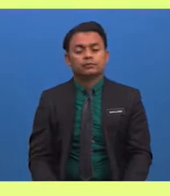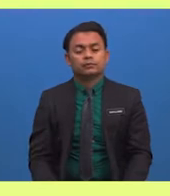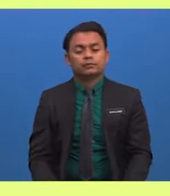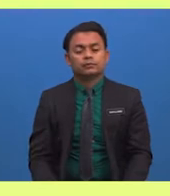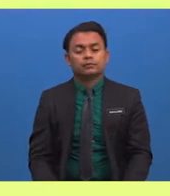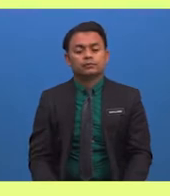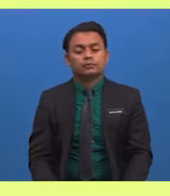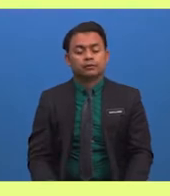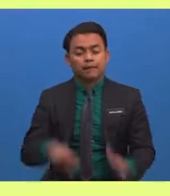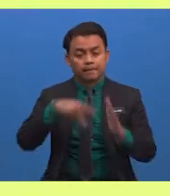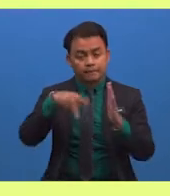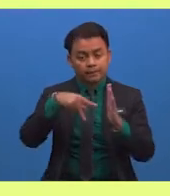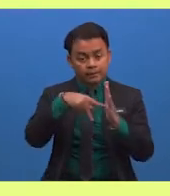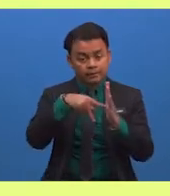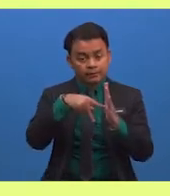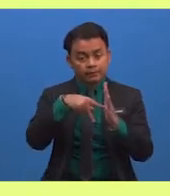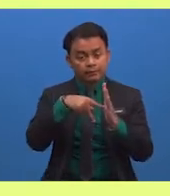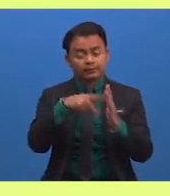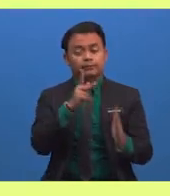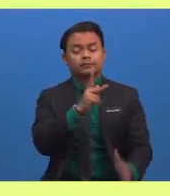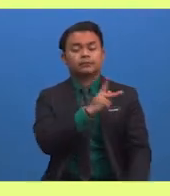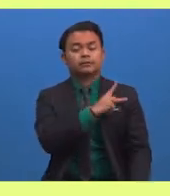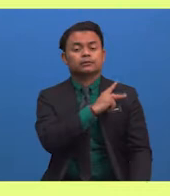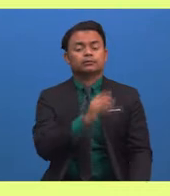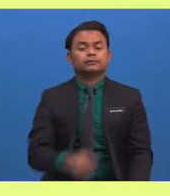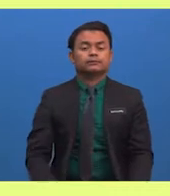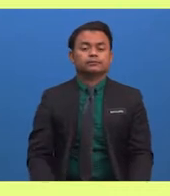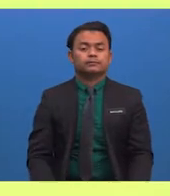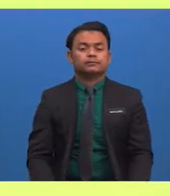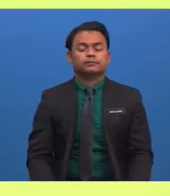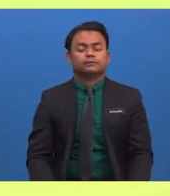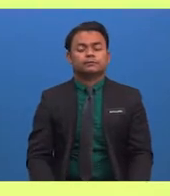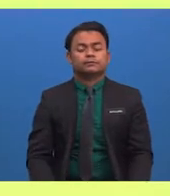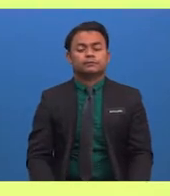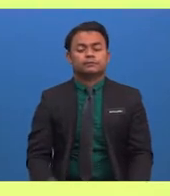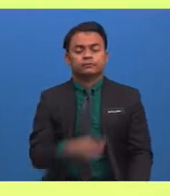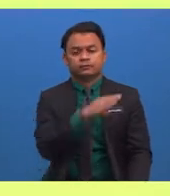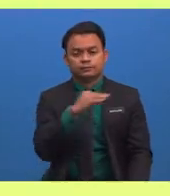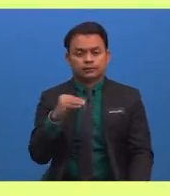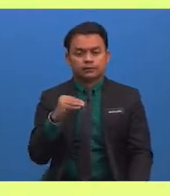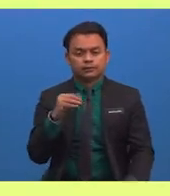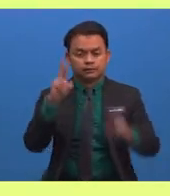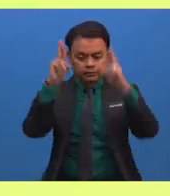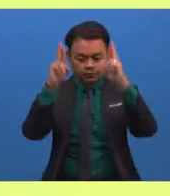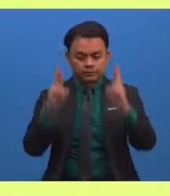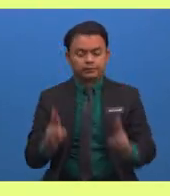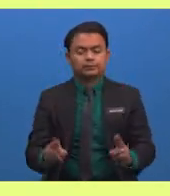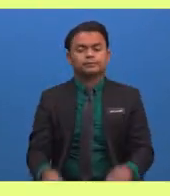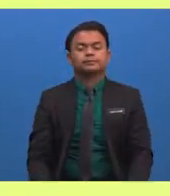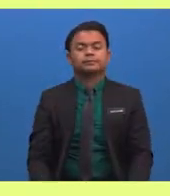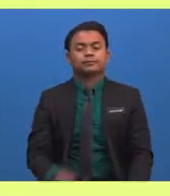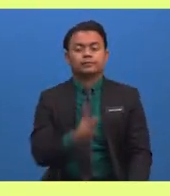pemerintah iaitu khalifah, ulama dan rakyat. Khalifah memainkan peranan